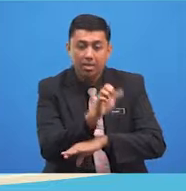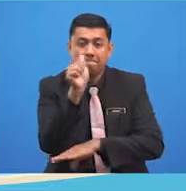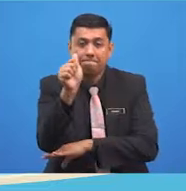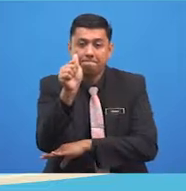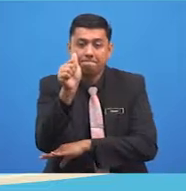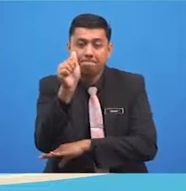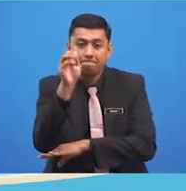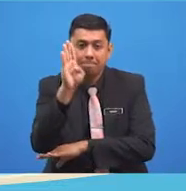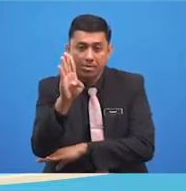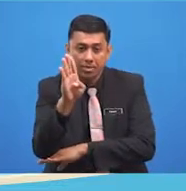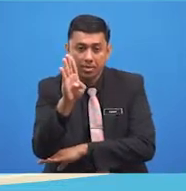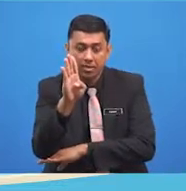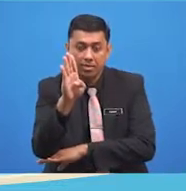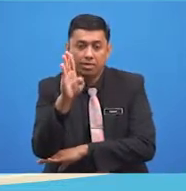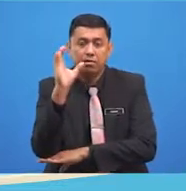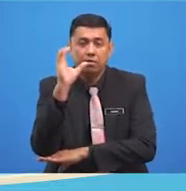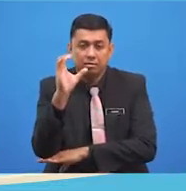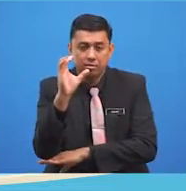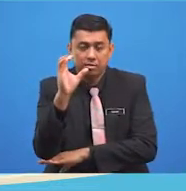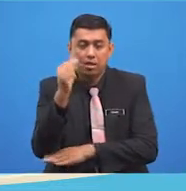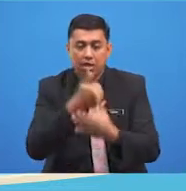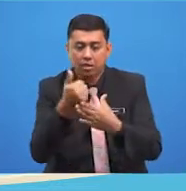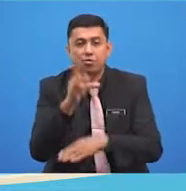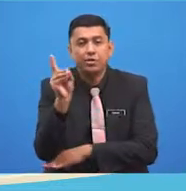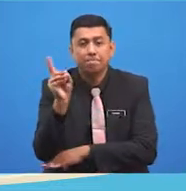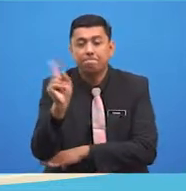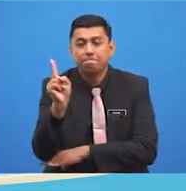asli. C. Petroleum. Dan D. Arang batu.